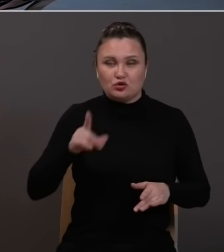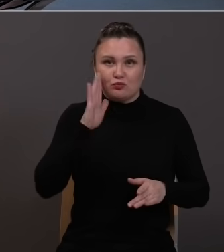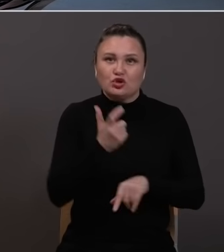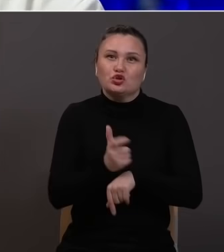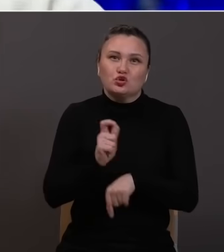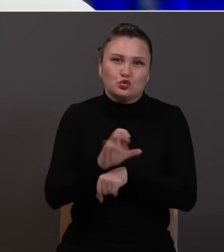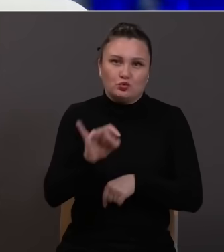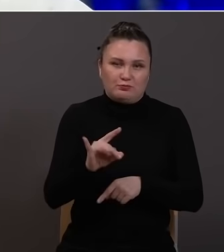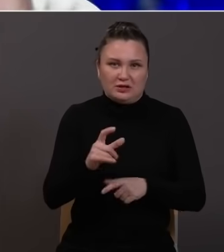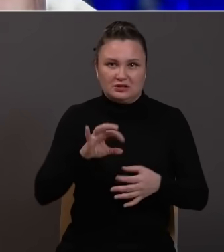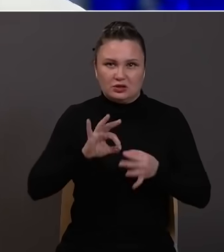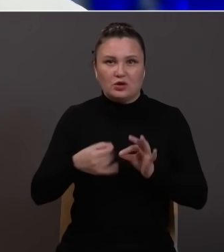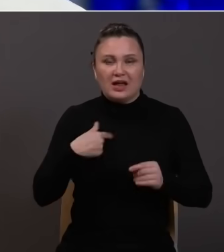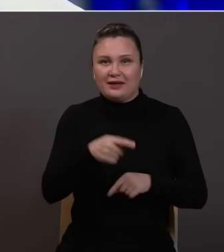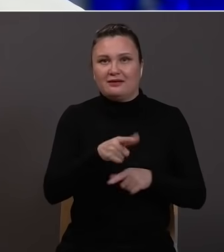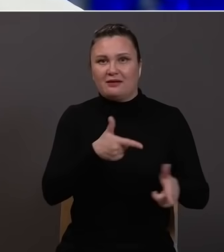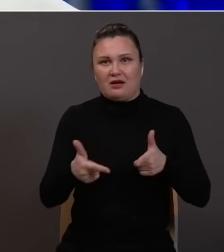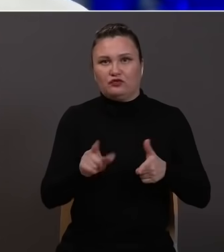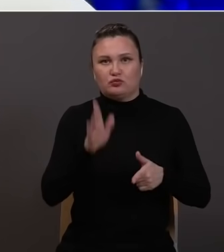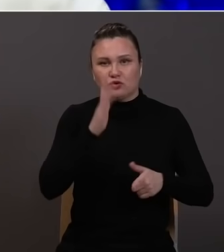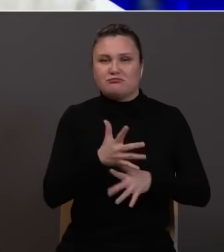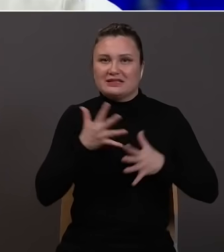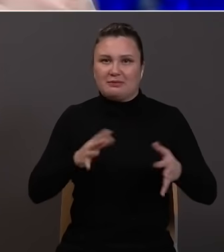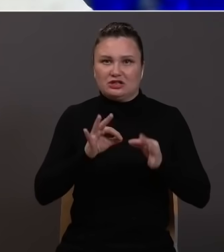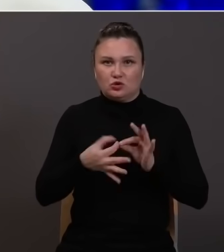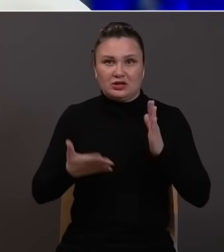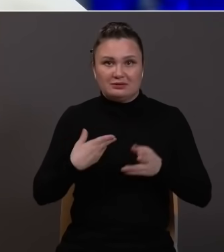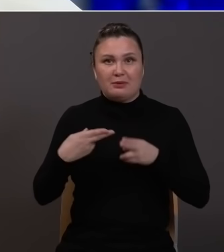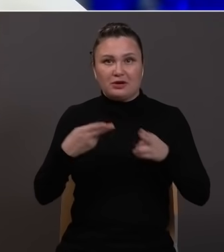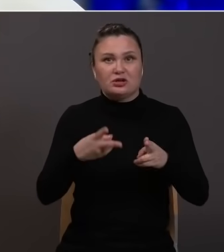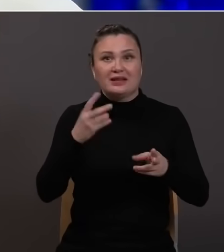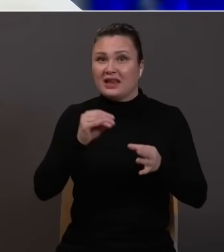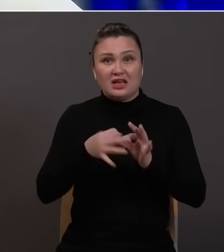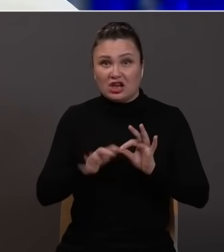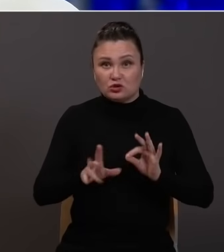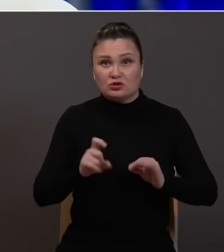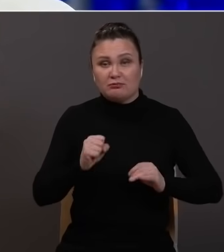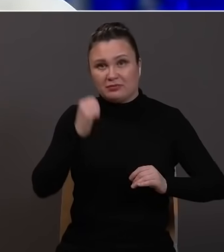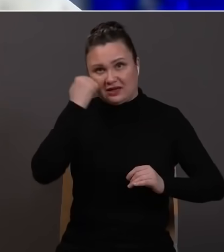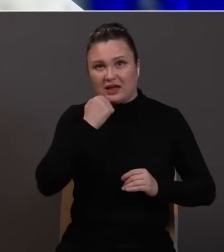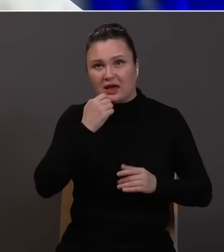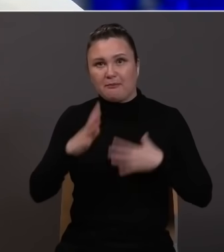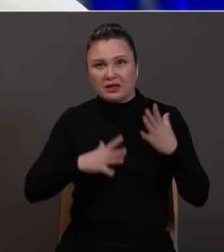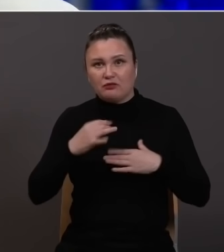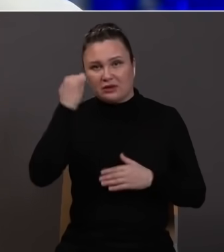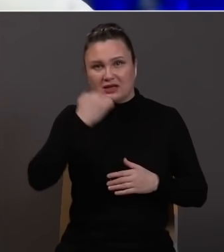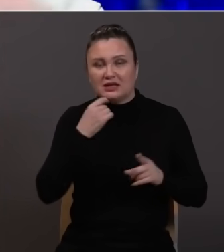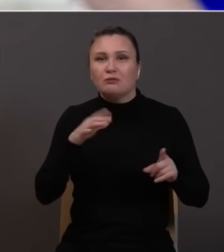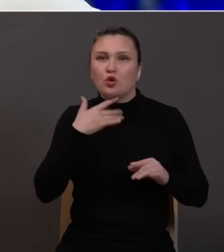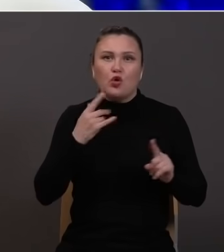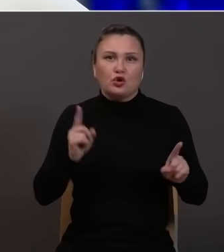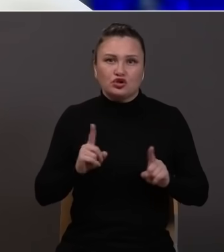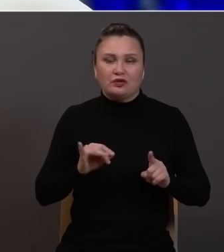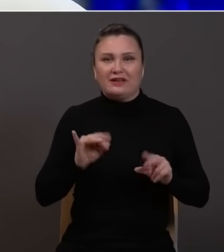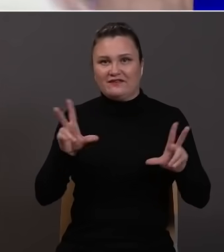сложно. Я их готовлю к тому, что будет максимально сложно. Если мы проезжаем несложно за счет подготовки, за счет много чего, и в